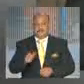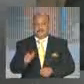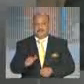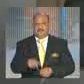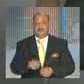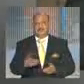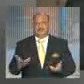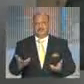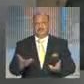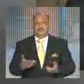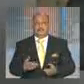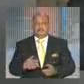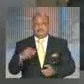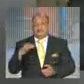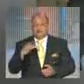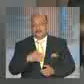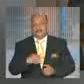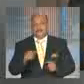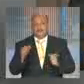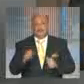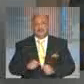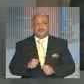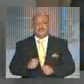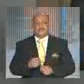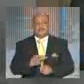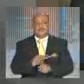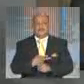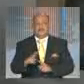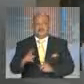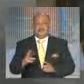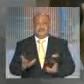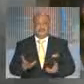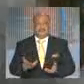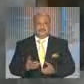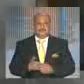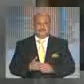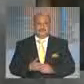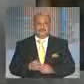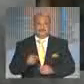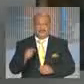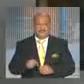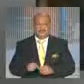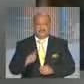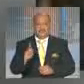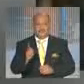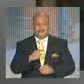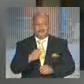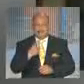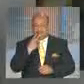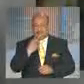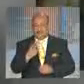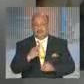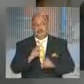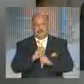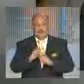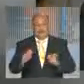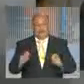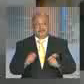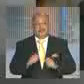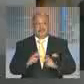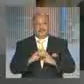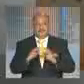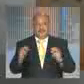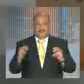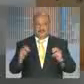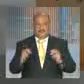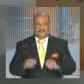تنخرط بدون شروط، ونظافة الأيدي والوقاية من التعفنات الشفائية هي مسؤولية